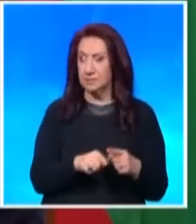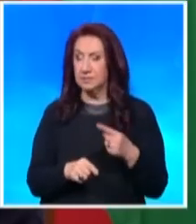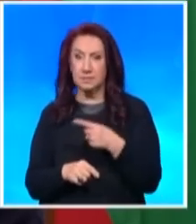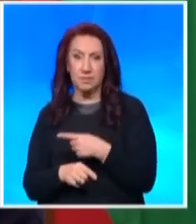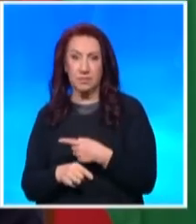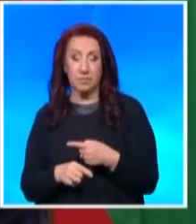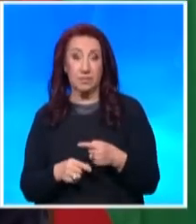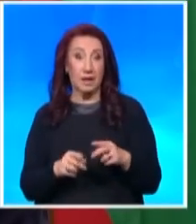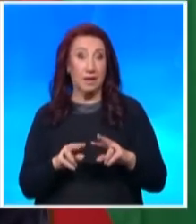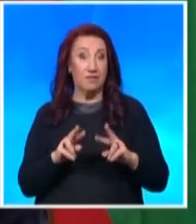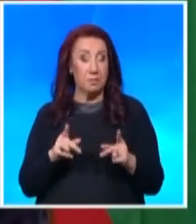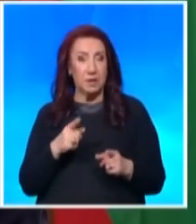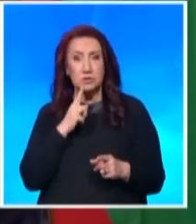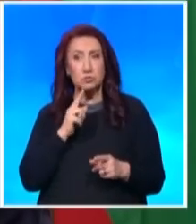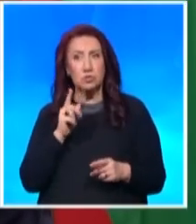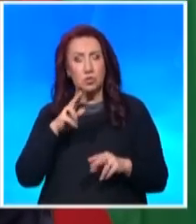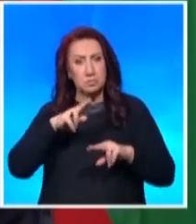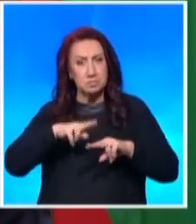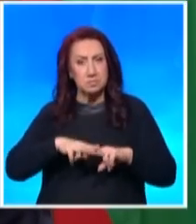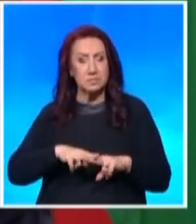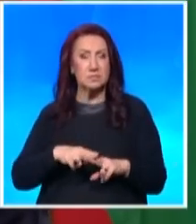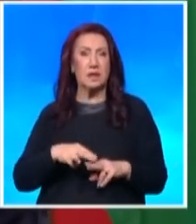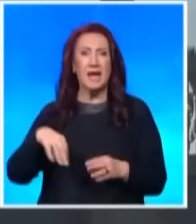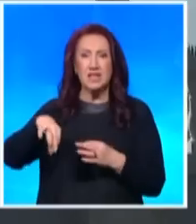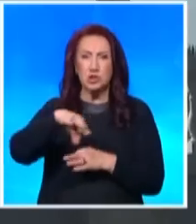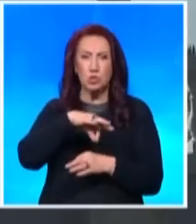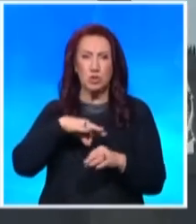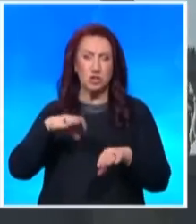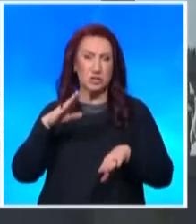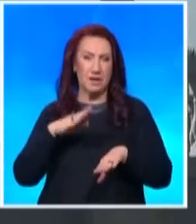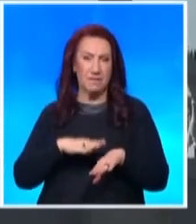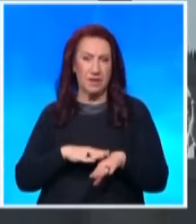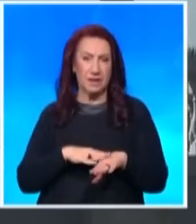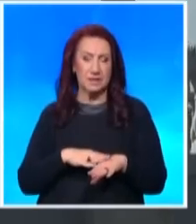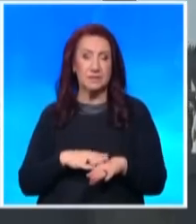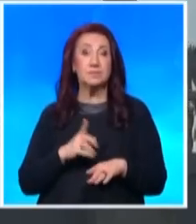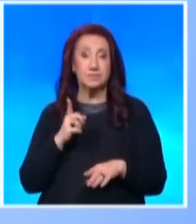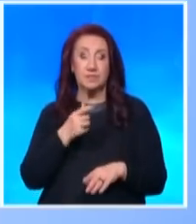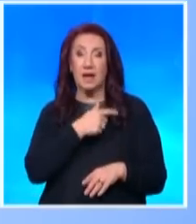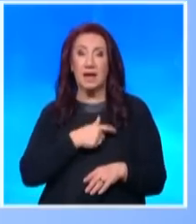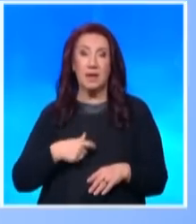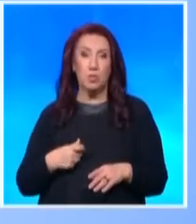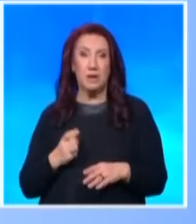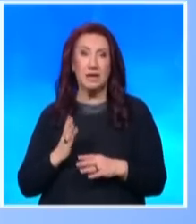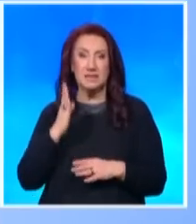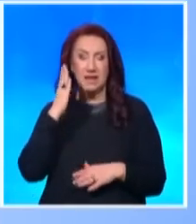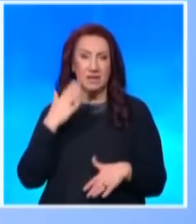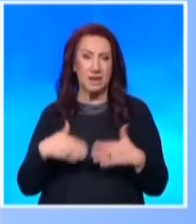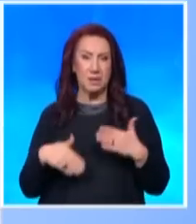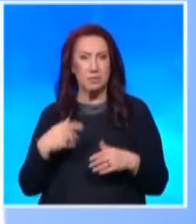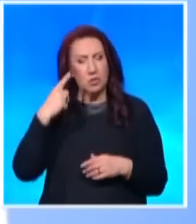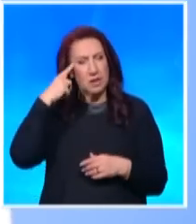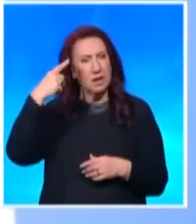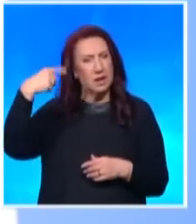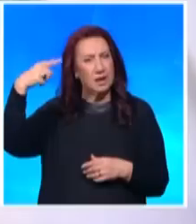да останем само до историческите факти, в Република Северна Македония интерпретационните